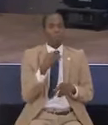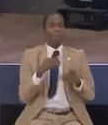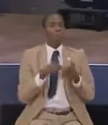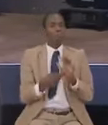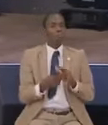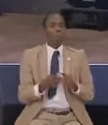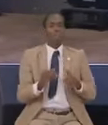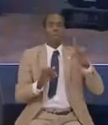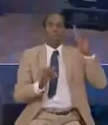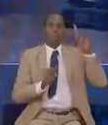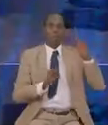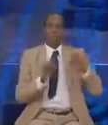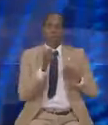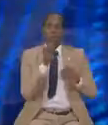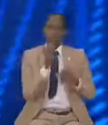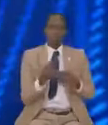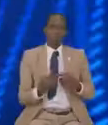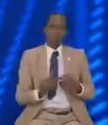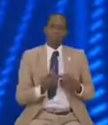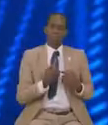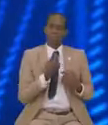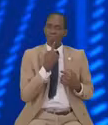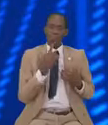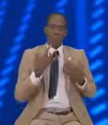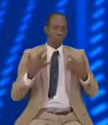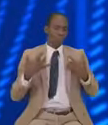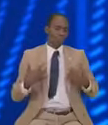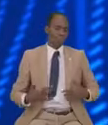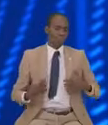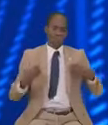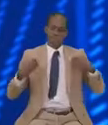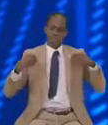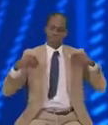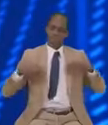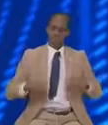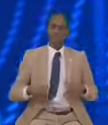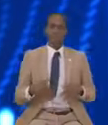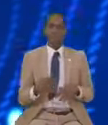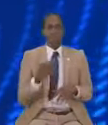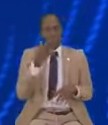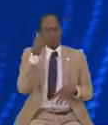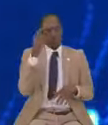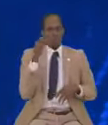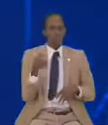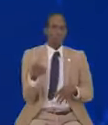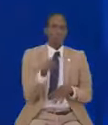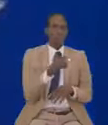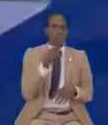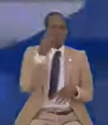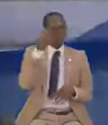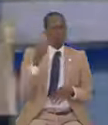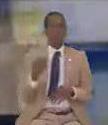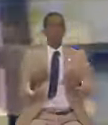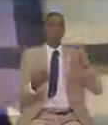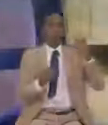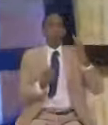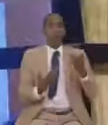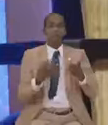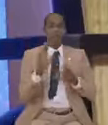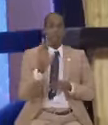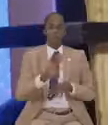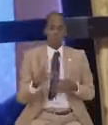je vous écraserai je n'ai plus de goût pour